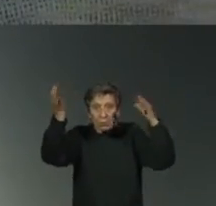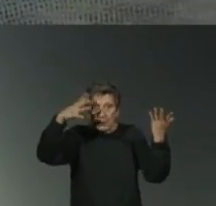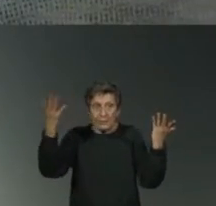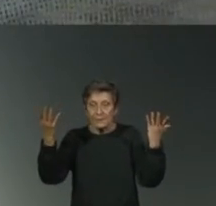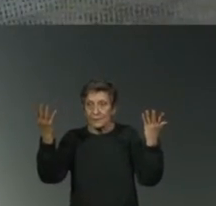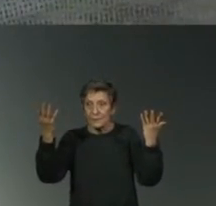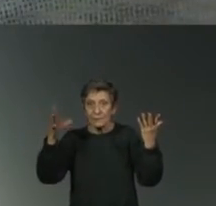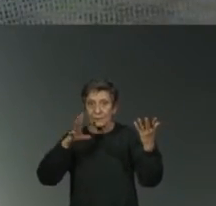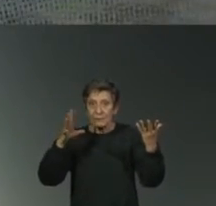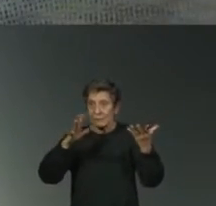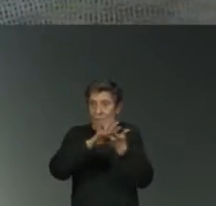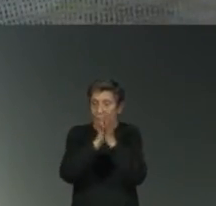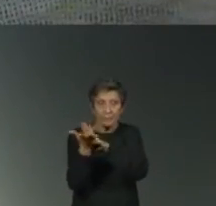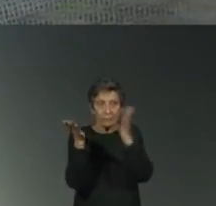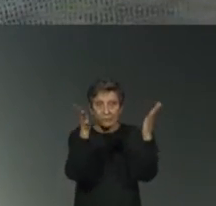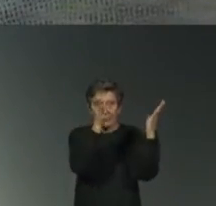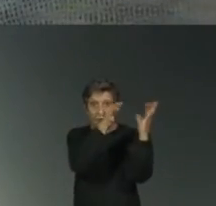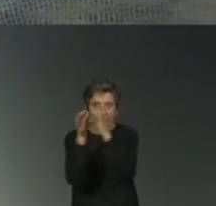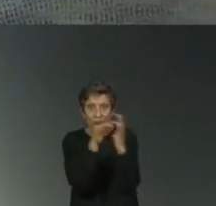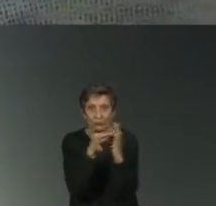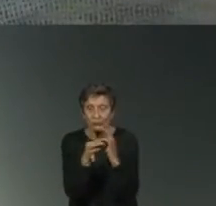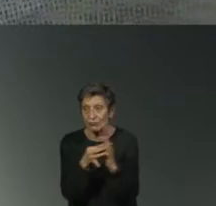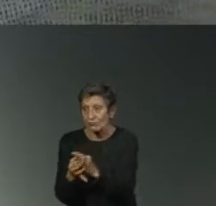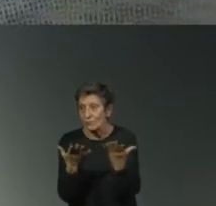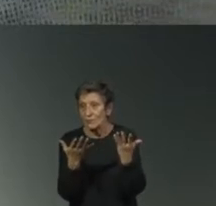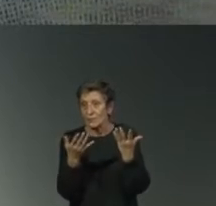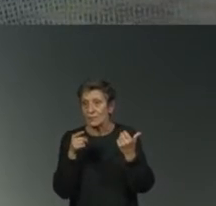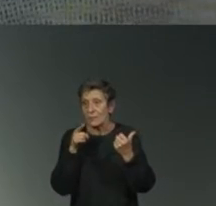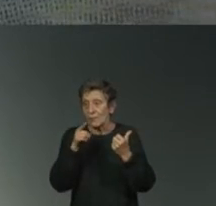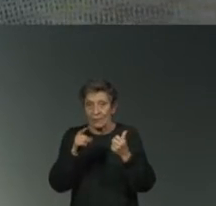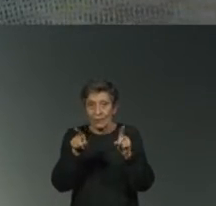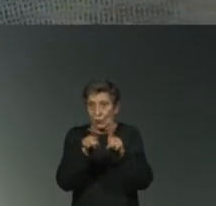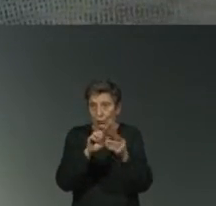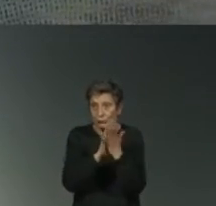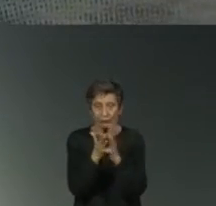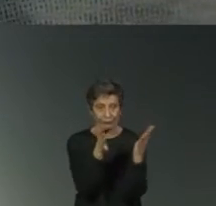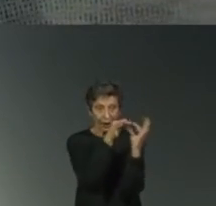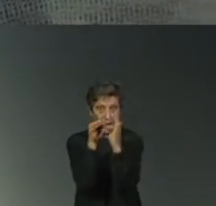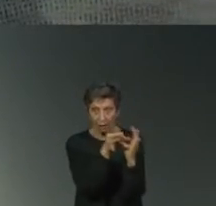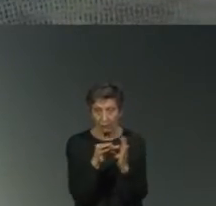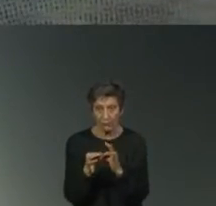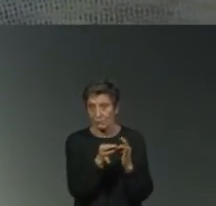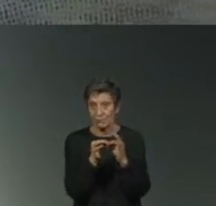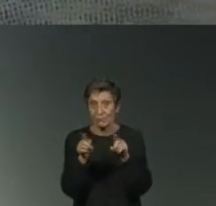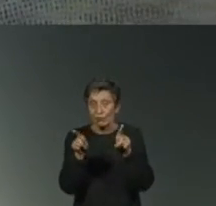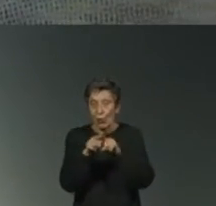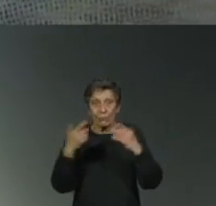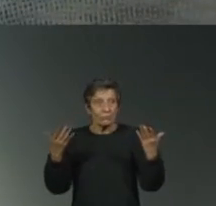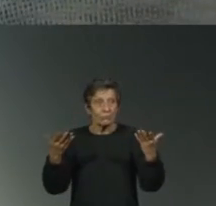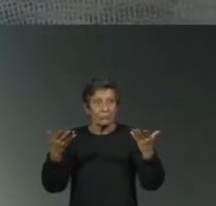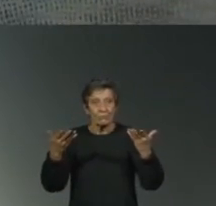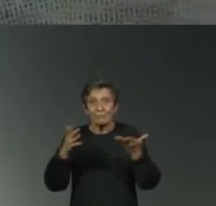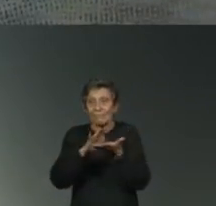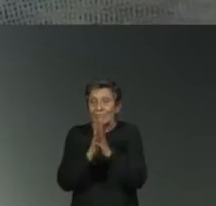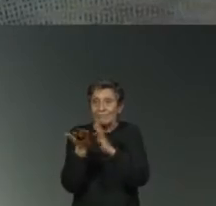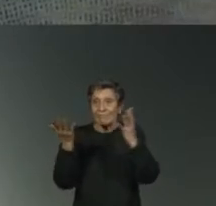se réunissent, s'assemblent, se donnent la main en quelque sorte, forment comme une sorte de nuage